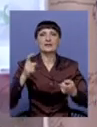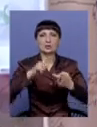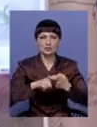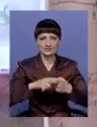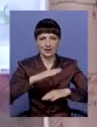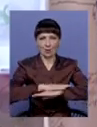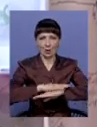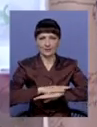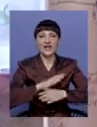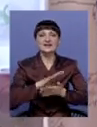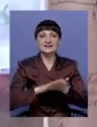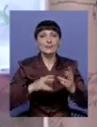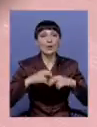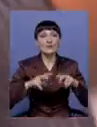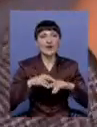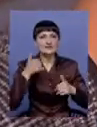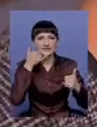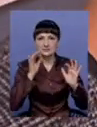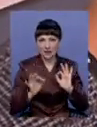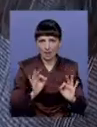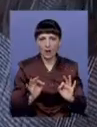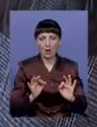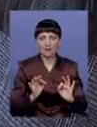занятиям затем проверяется связь